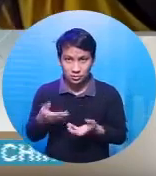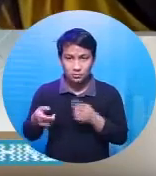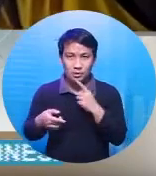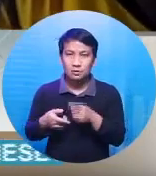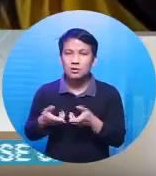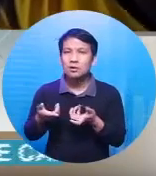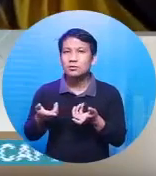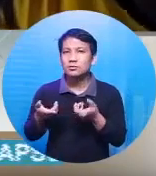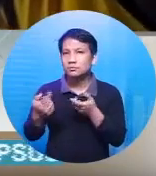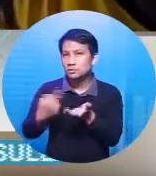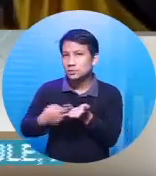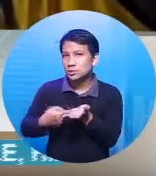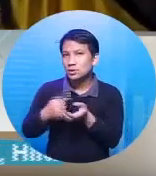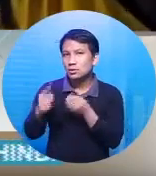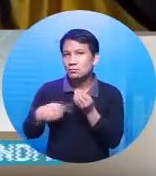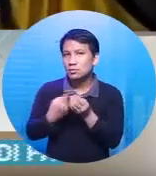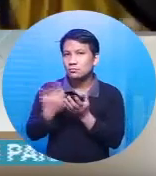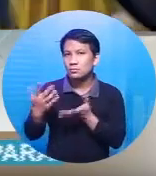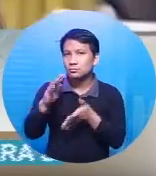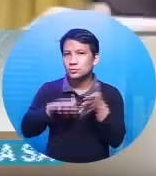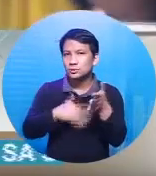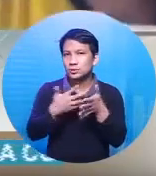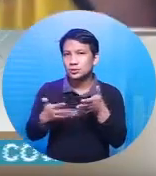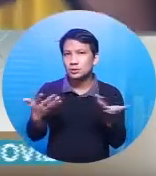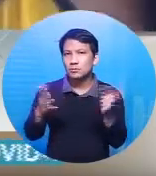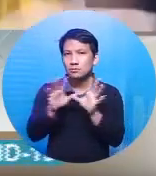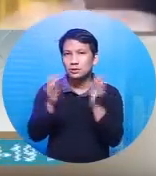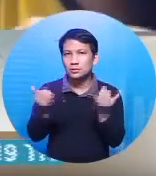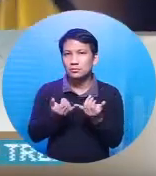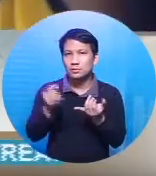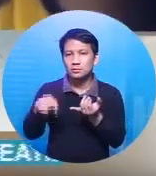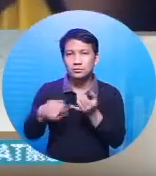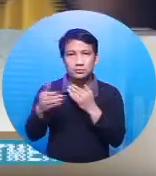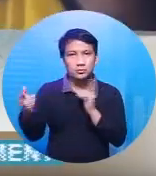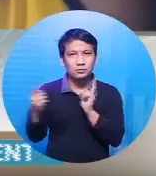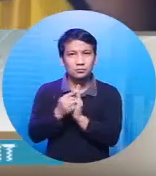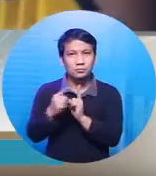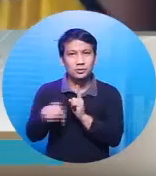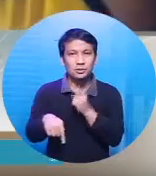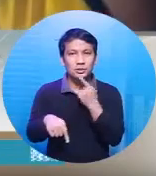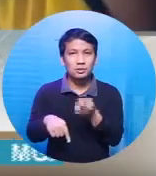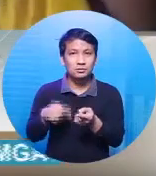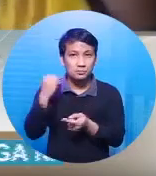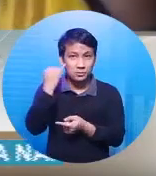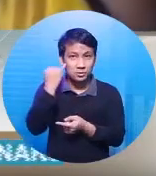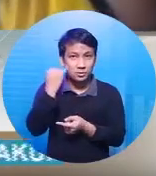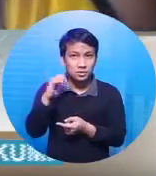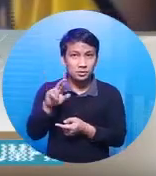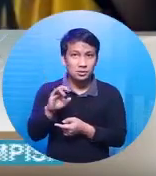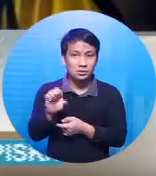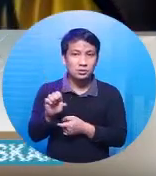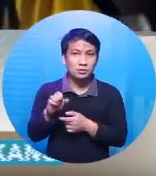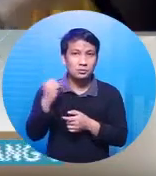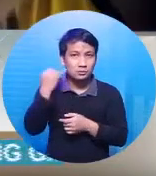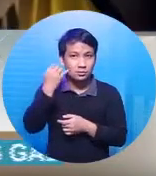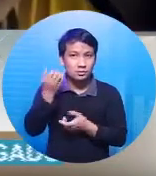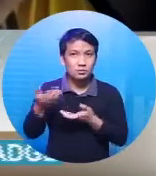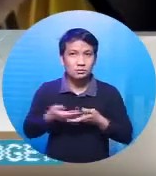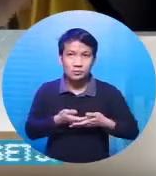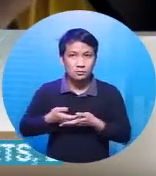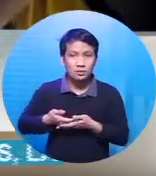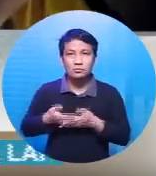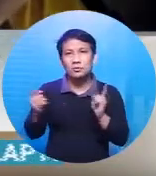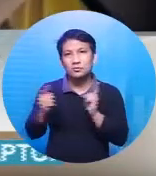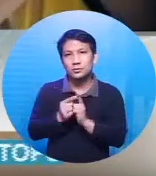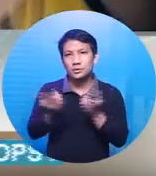para... pag-usapan yung schedule sa barangay at pag-schedule na magkikita kayo nung ni Jeric at Jasmine at nung baby at